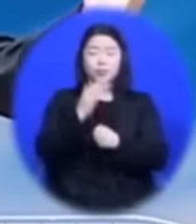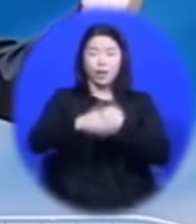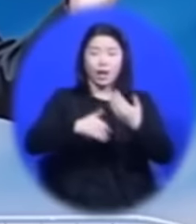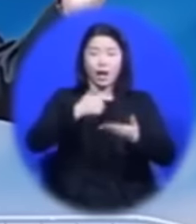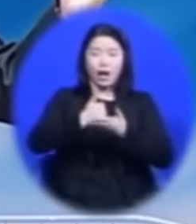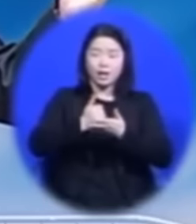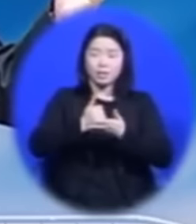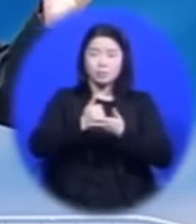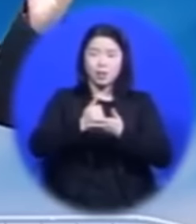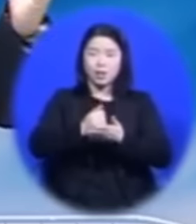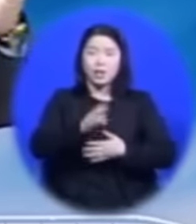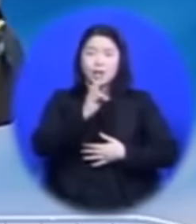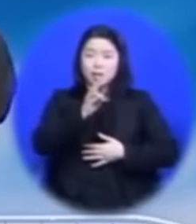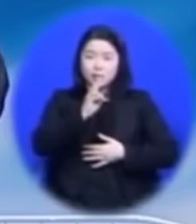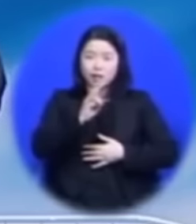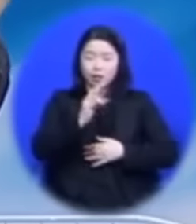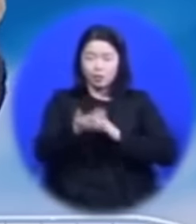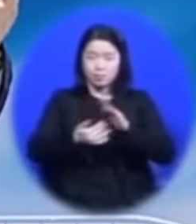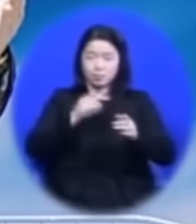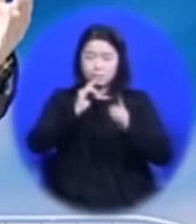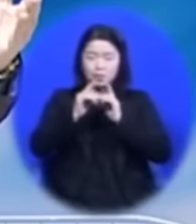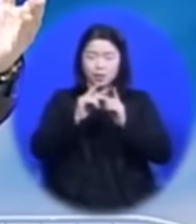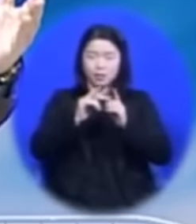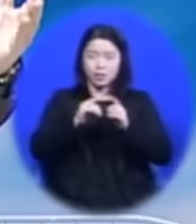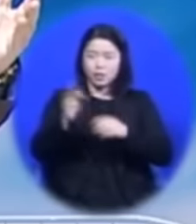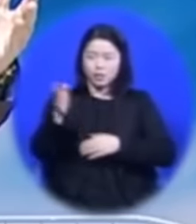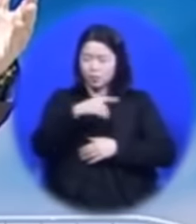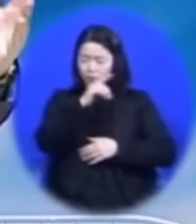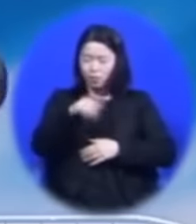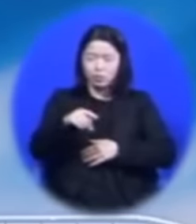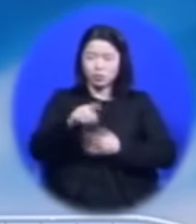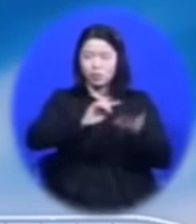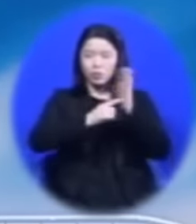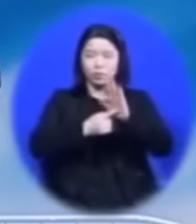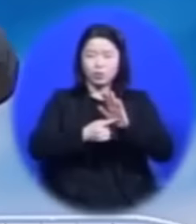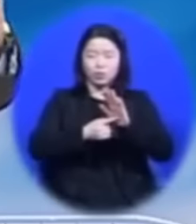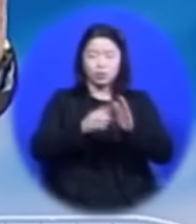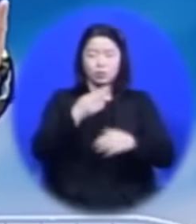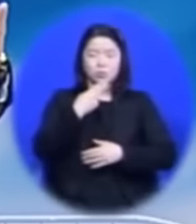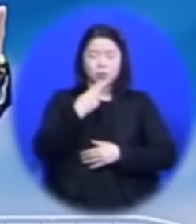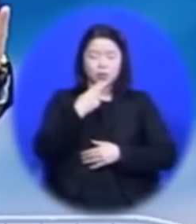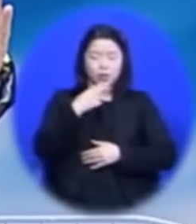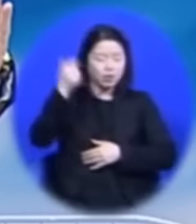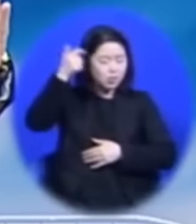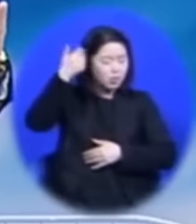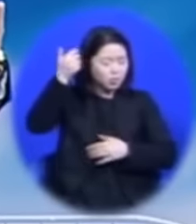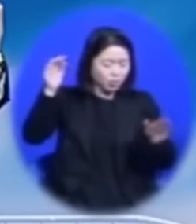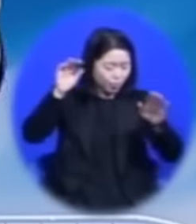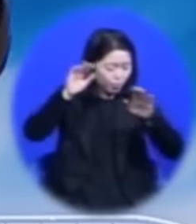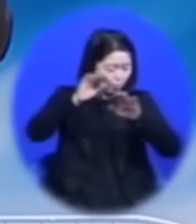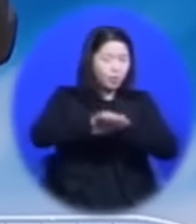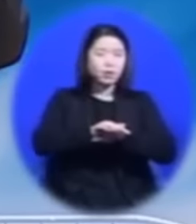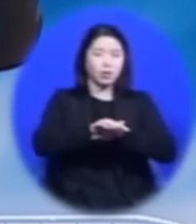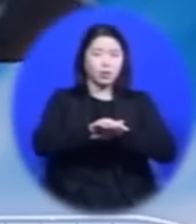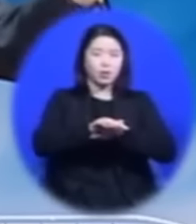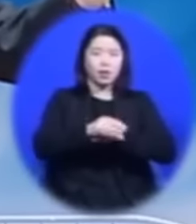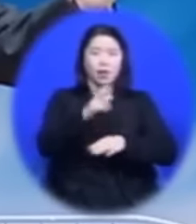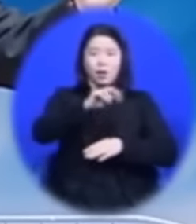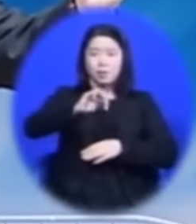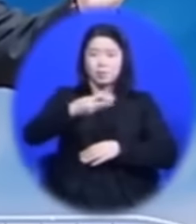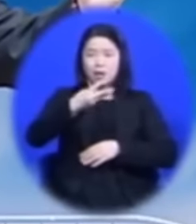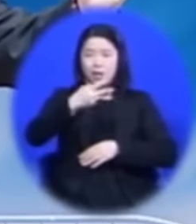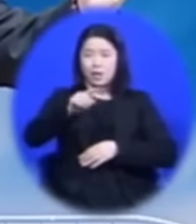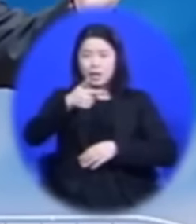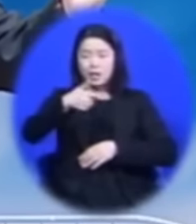하나님의 예언이 전혀 나타나지 않는 암흑, 영적인 암흑기였습니다. 말라기